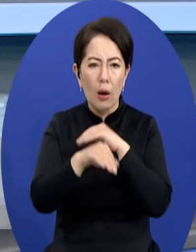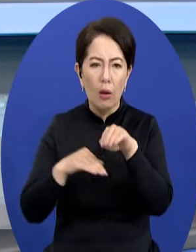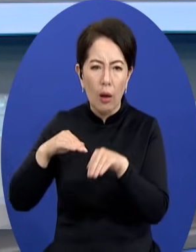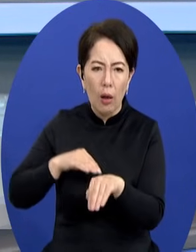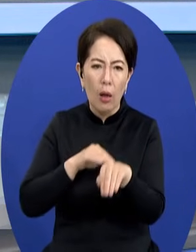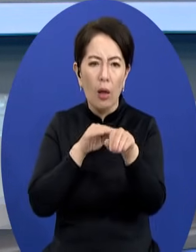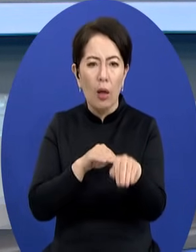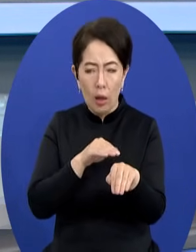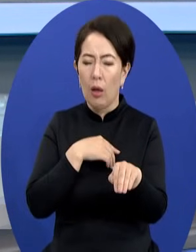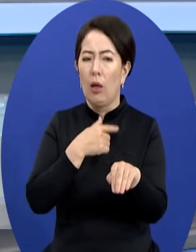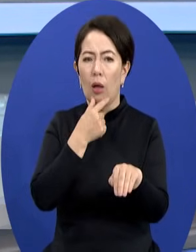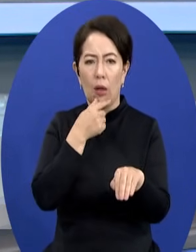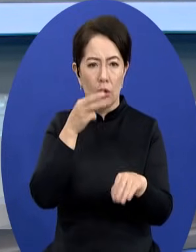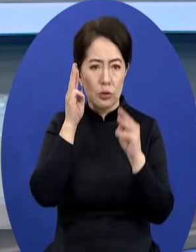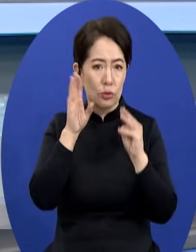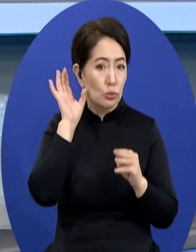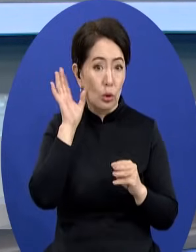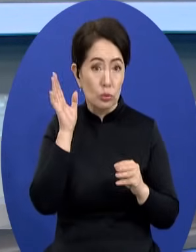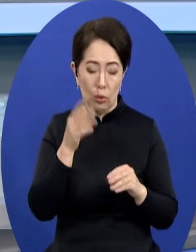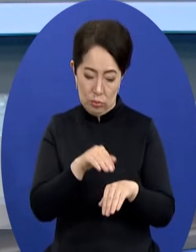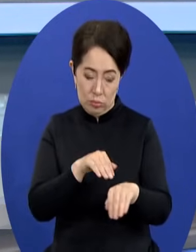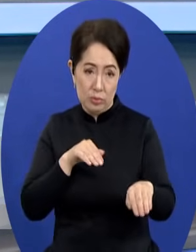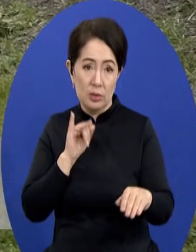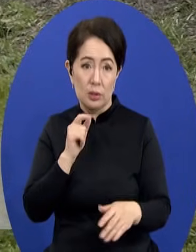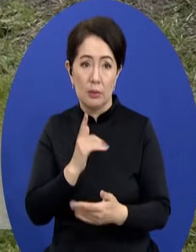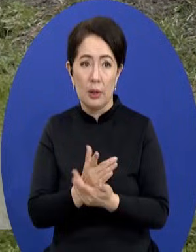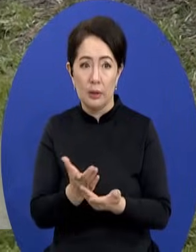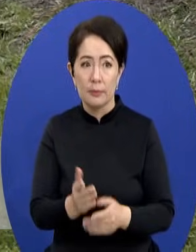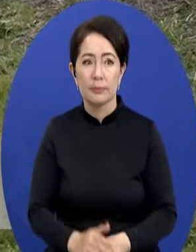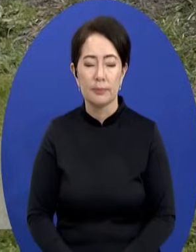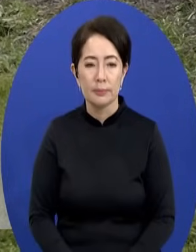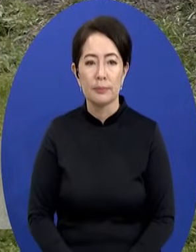цэгүүдэд ачаал үүсэх явдал цөөнгүй байна.